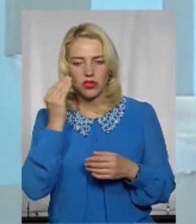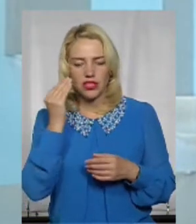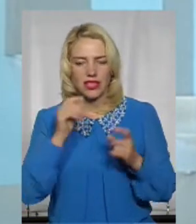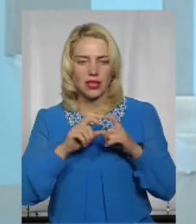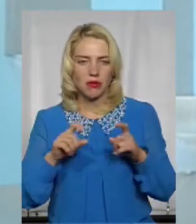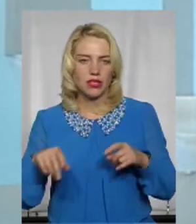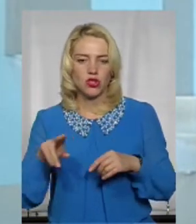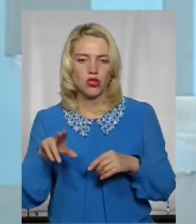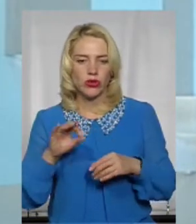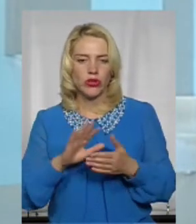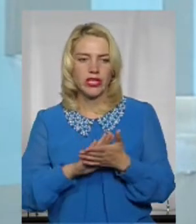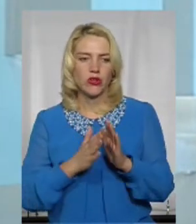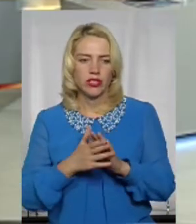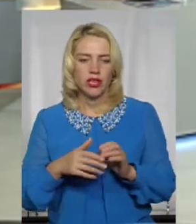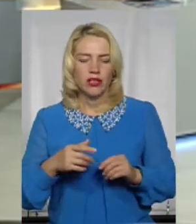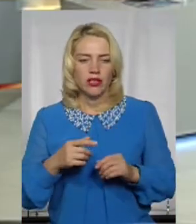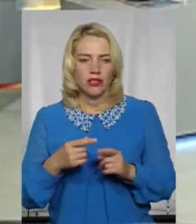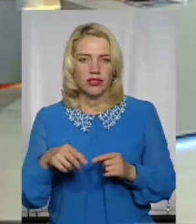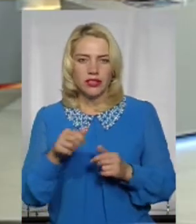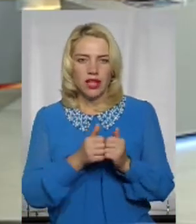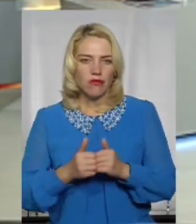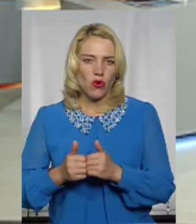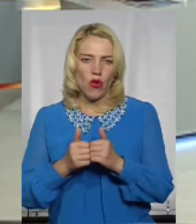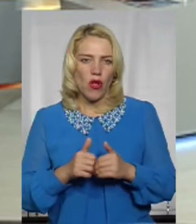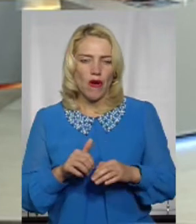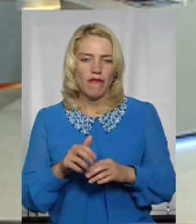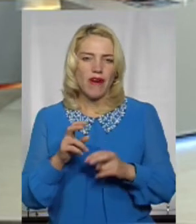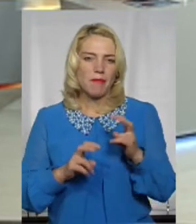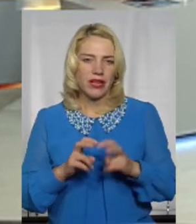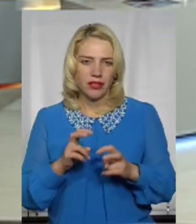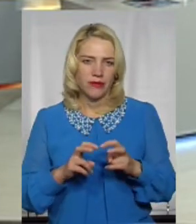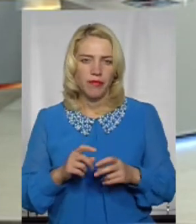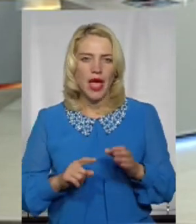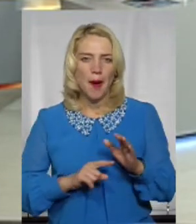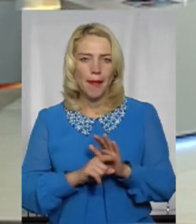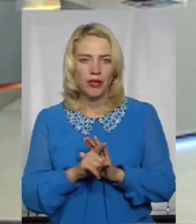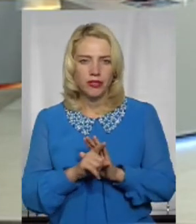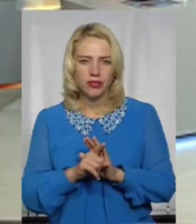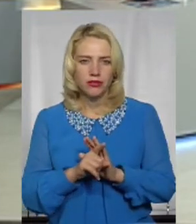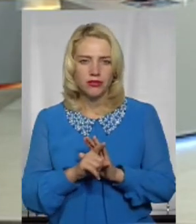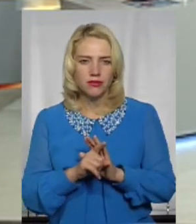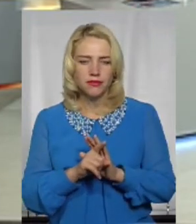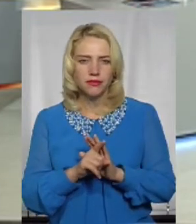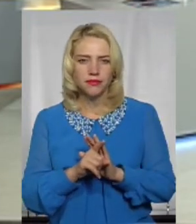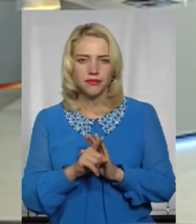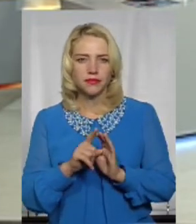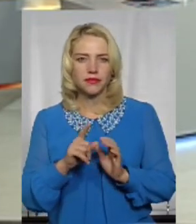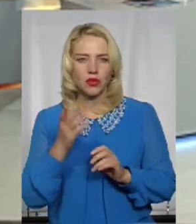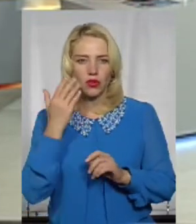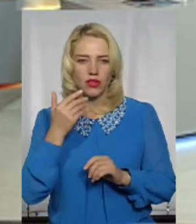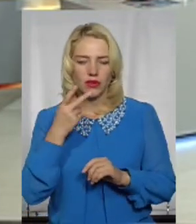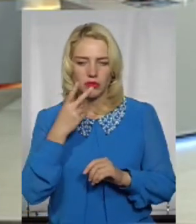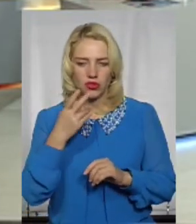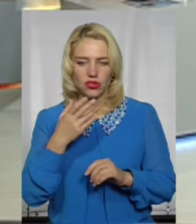стосовно ситуації довкола фабрики? Ну, скажімо так. На початку, коли ви давали мою біографію,